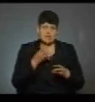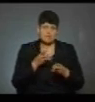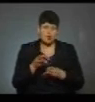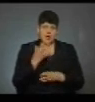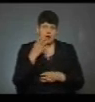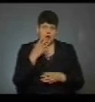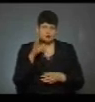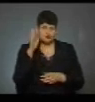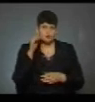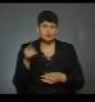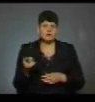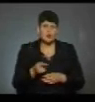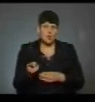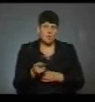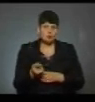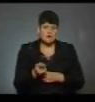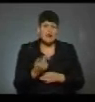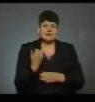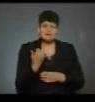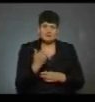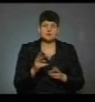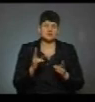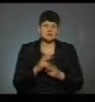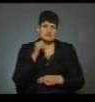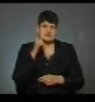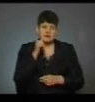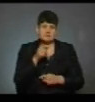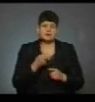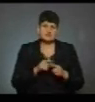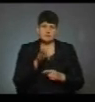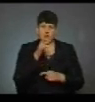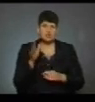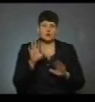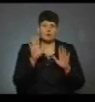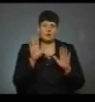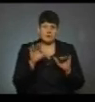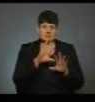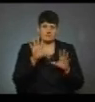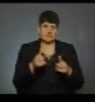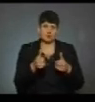гарячу воду у Тернополі. А з вами зустрінемося завтра у цій же порі. До побачення і на все добре.